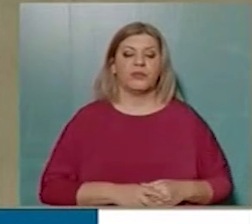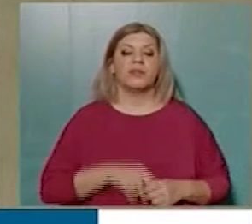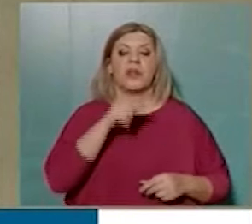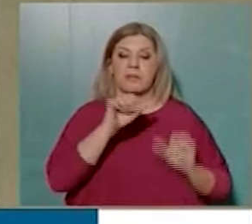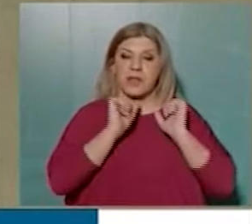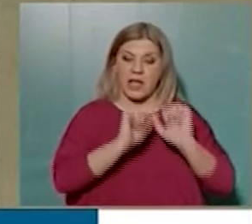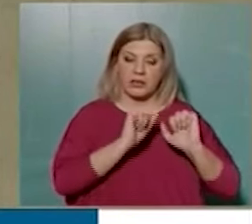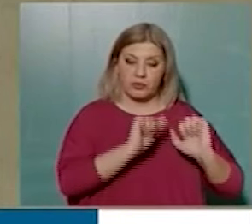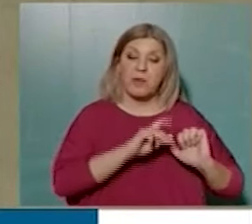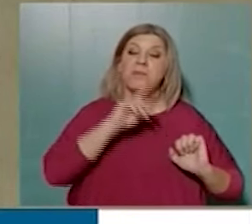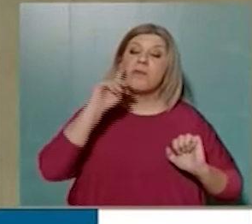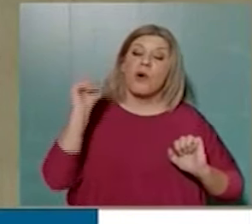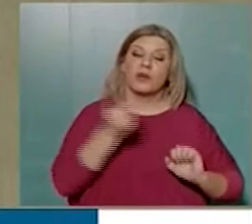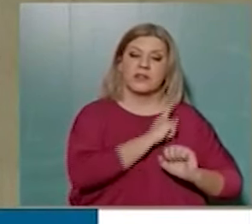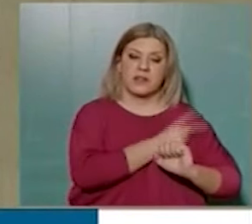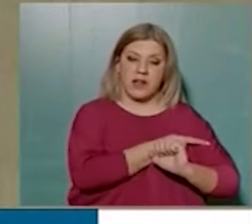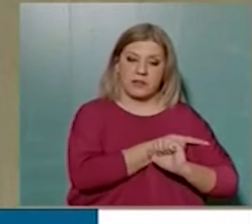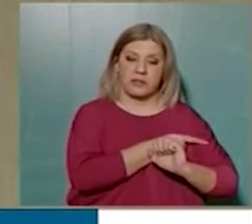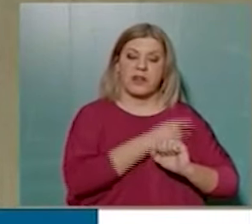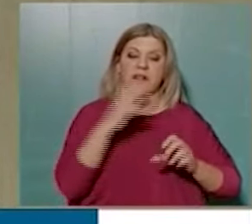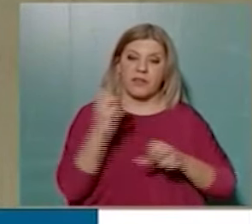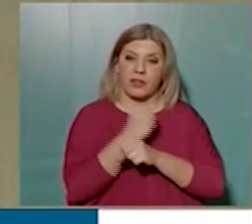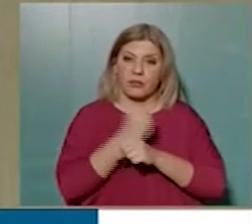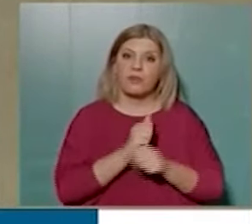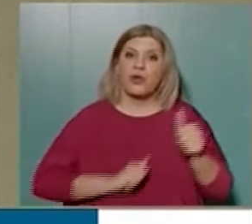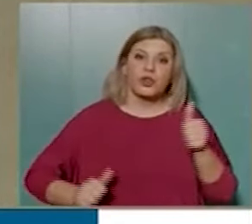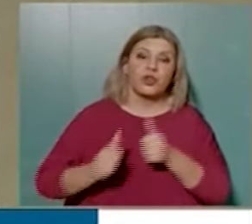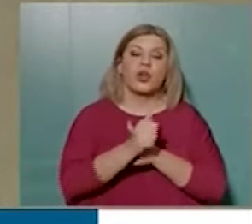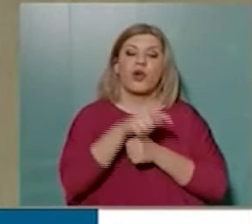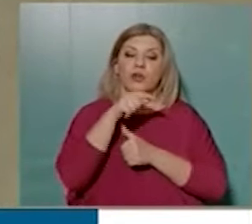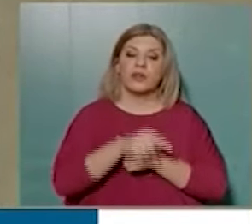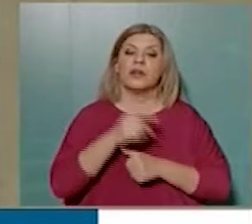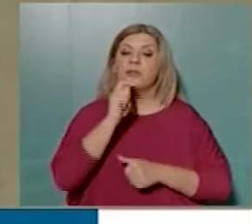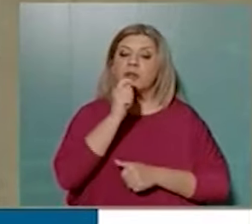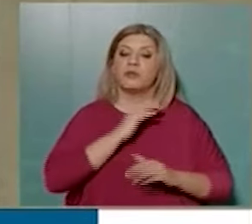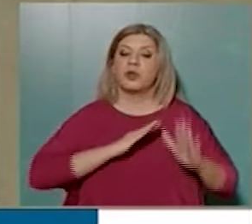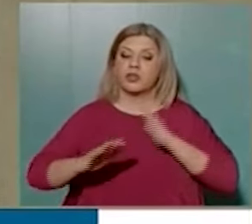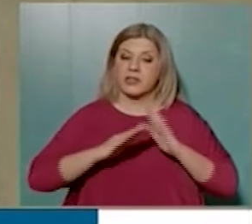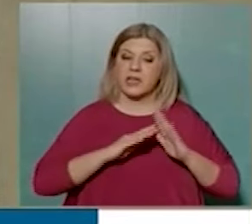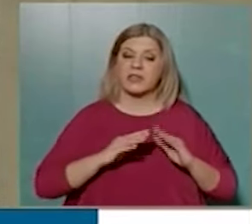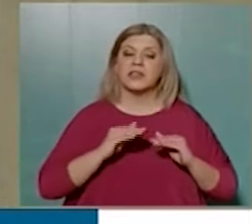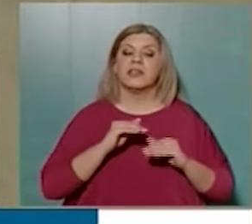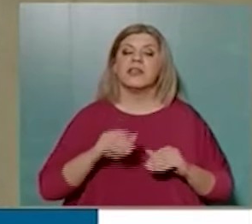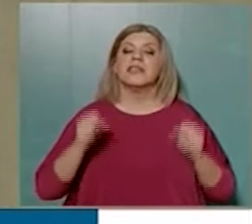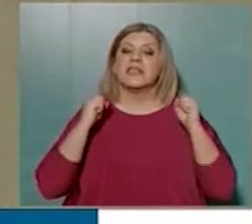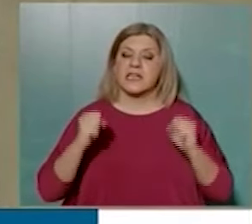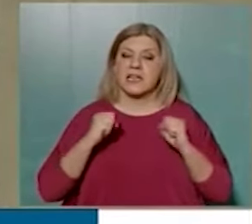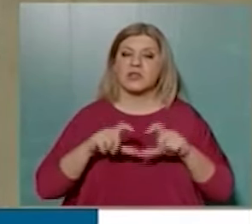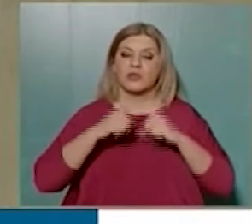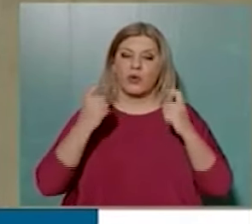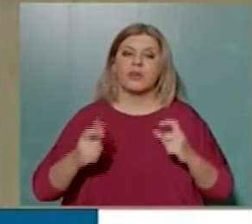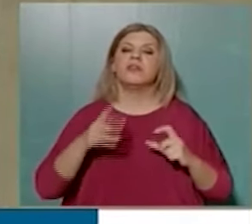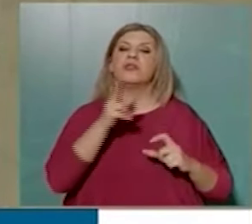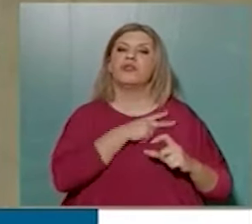πιέσουμε με όλες μας τις δυνάμεις για να βρεθούν σε προτεραιότητα τα ζητήματα της πολιτικής προστασίας της υγείας των σχολείων και της ασφαλούς